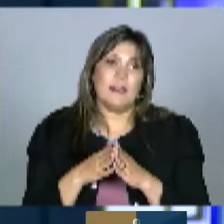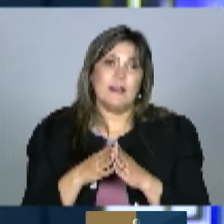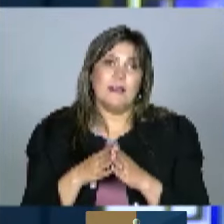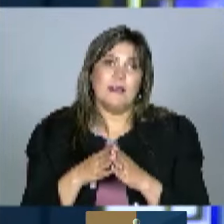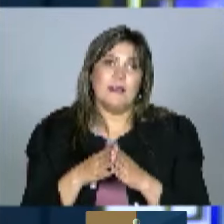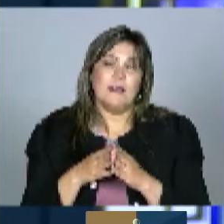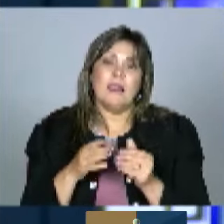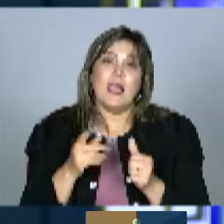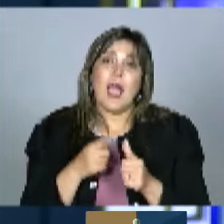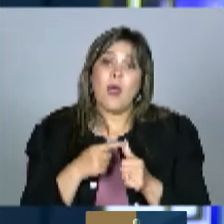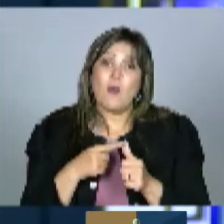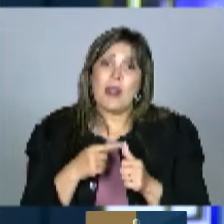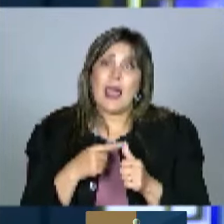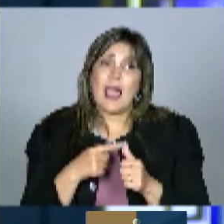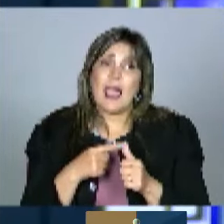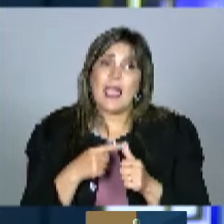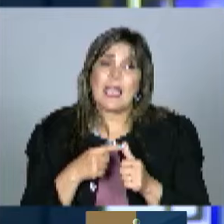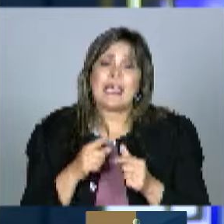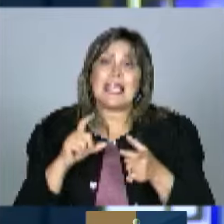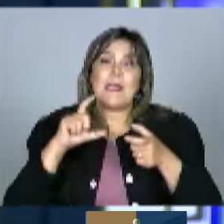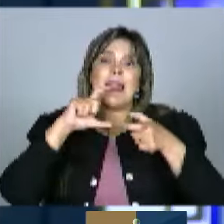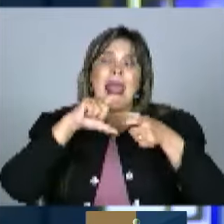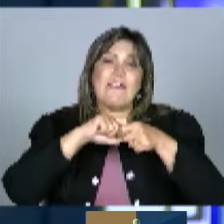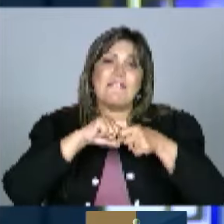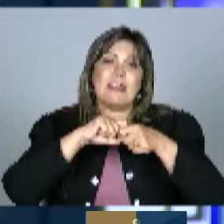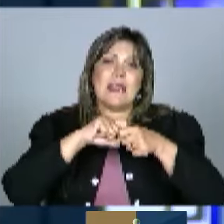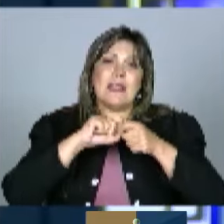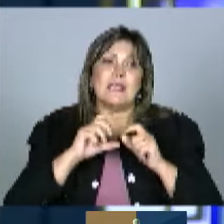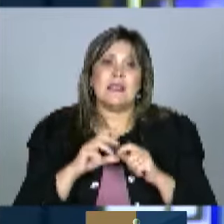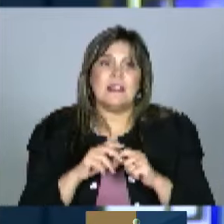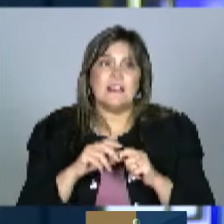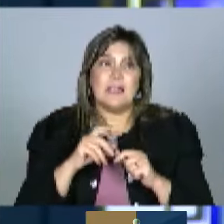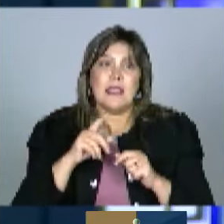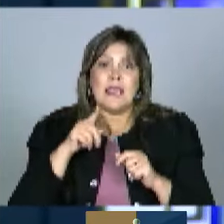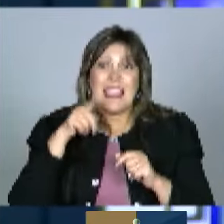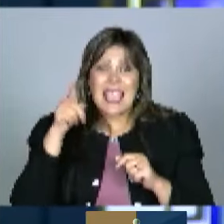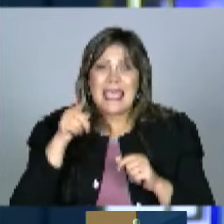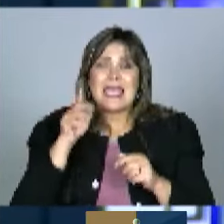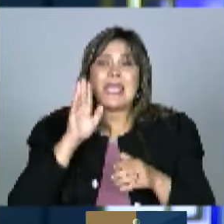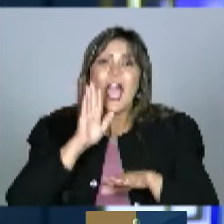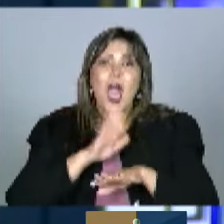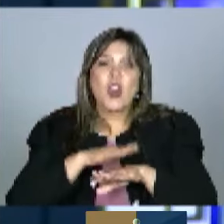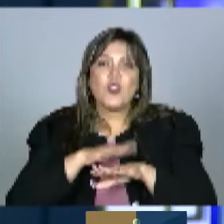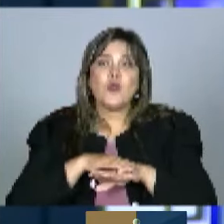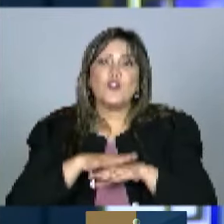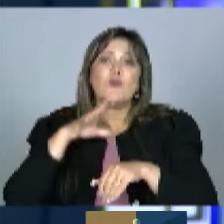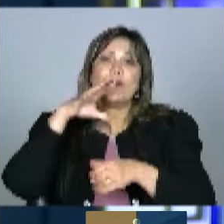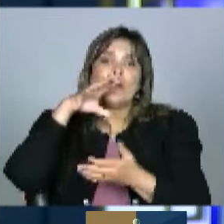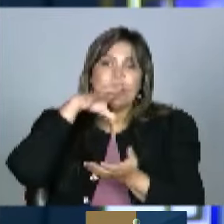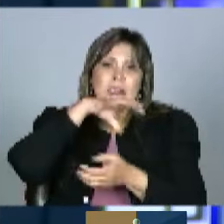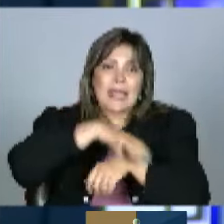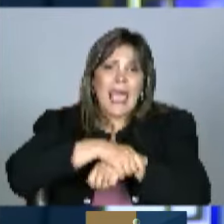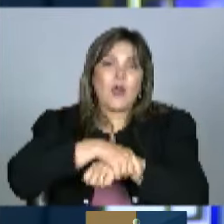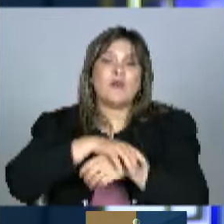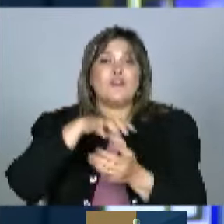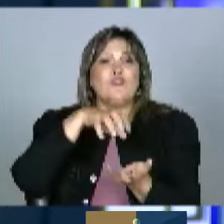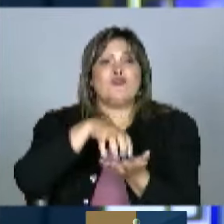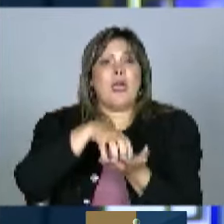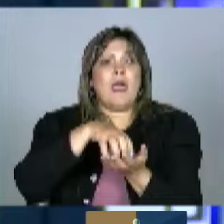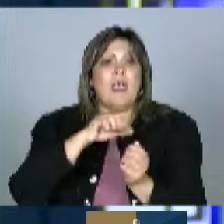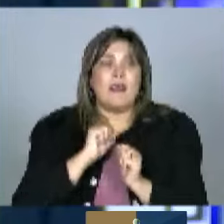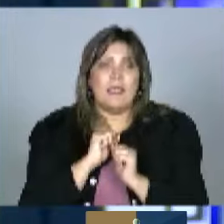اتفضل انا بديلك الاجراء ده ليه علشان هي هتطلب تمكين من النيابه حتى لو اتمكنت